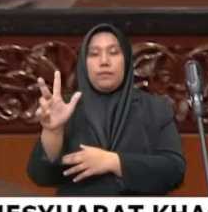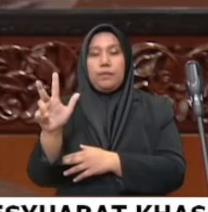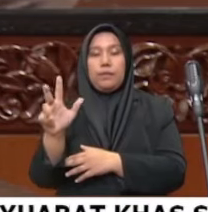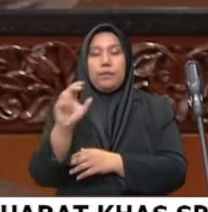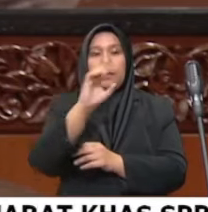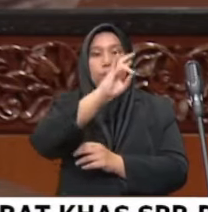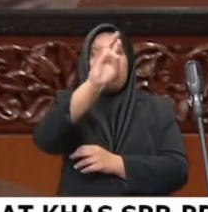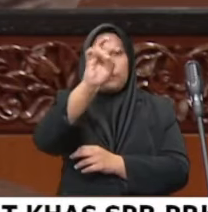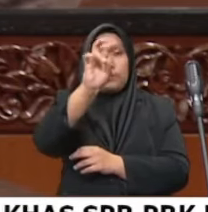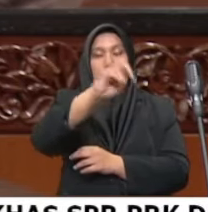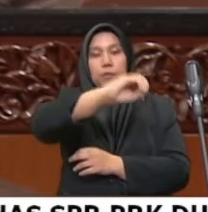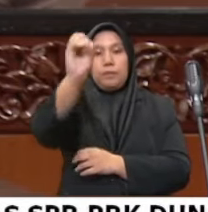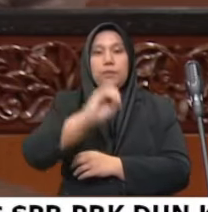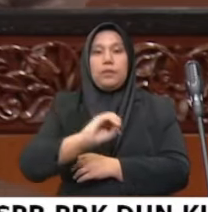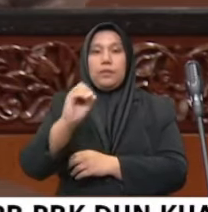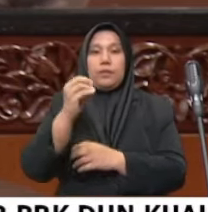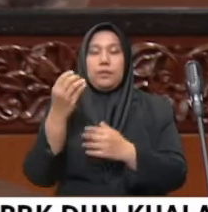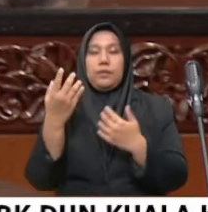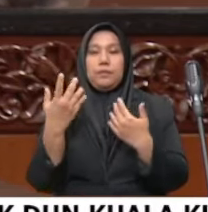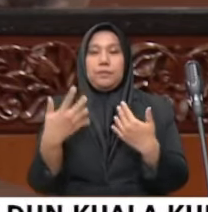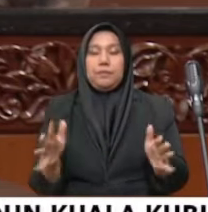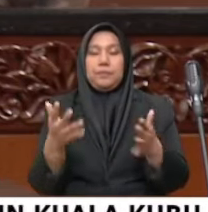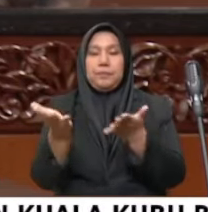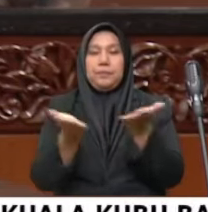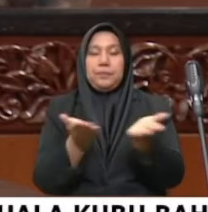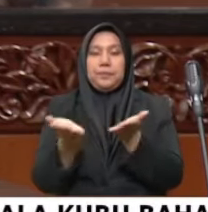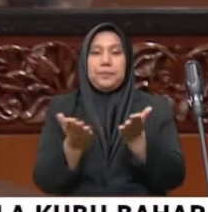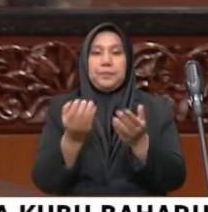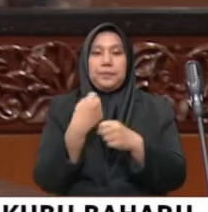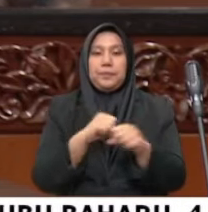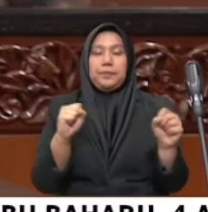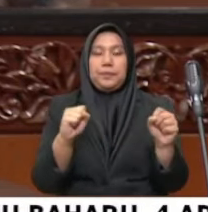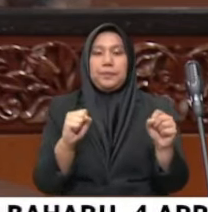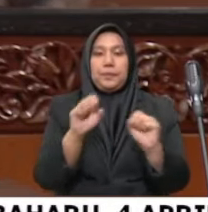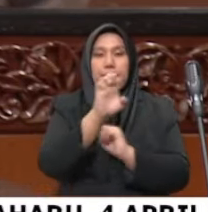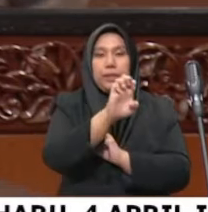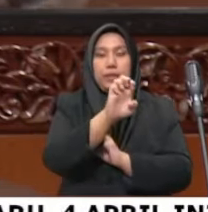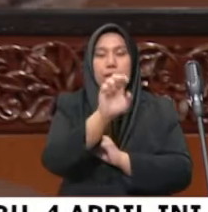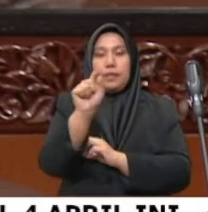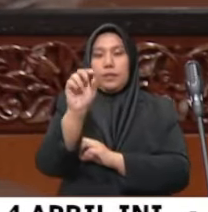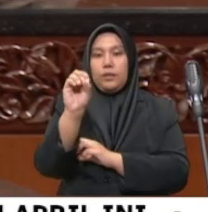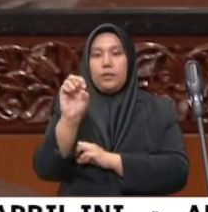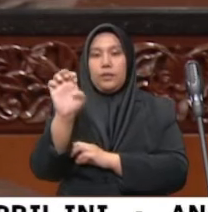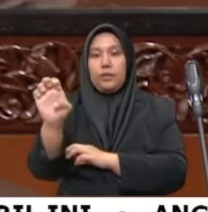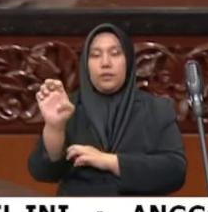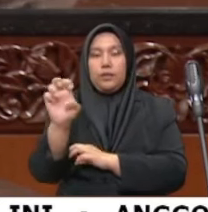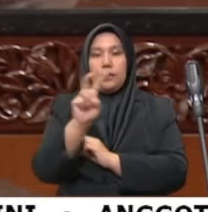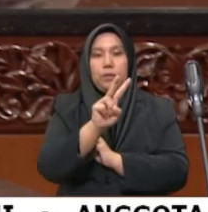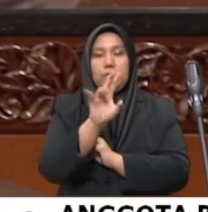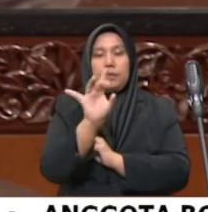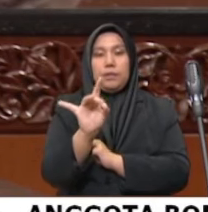70% perkhidmatan telah disediakan oleh kerajaan secara E2E, iaitu